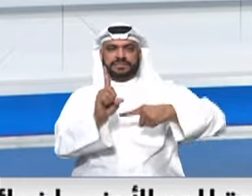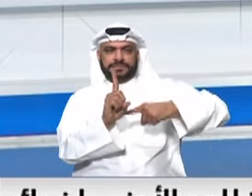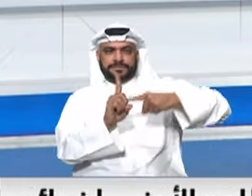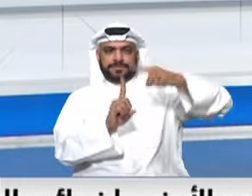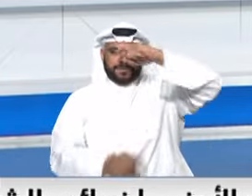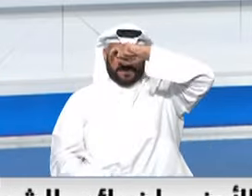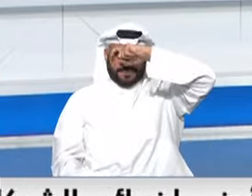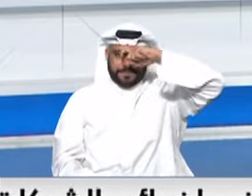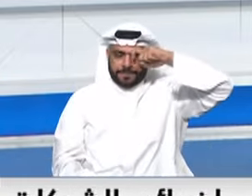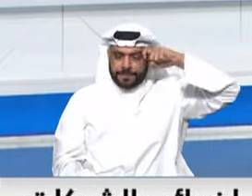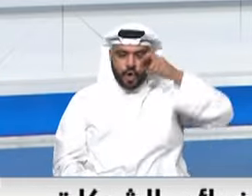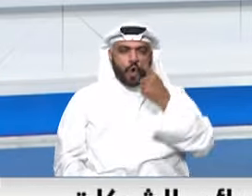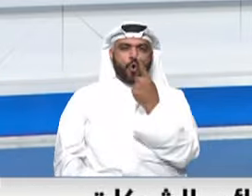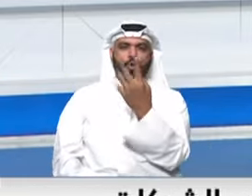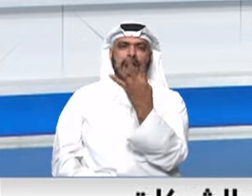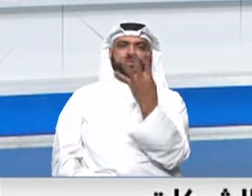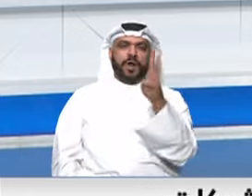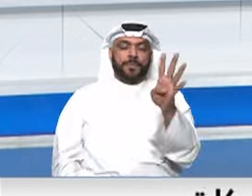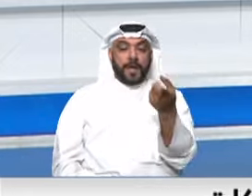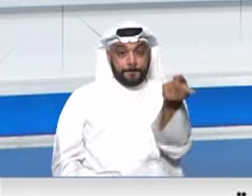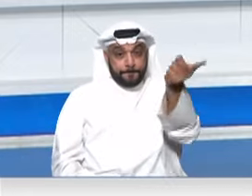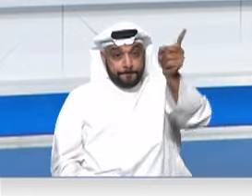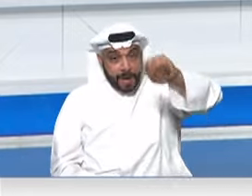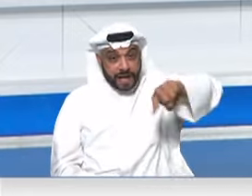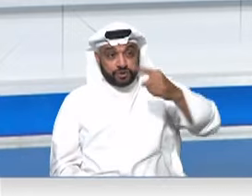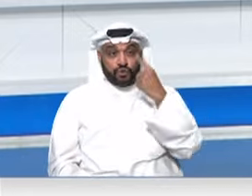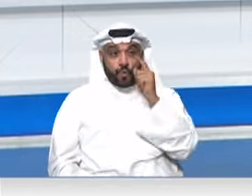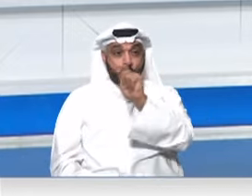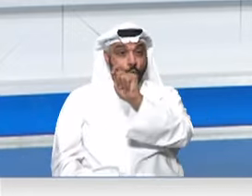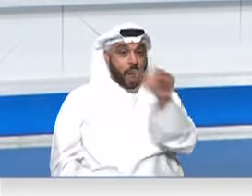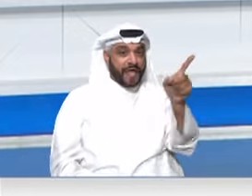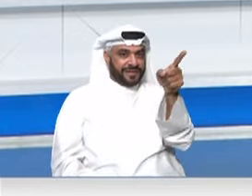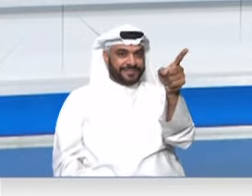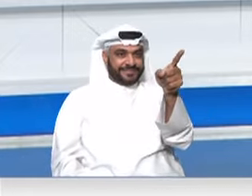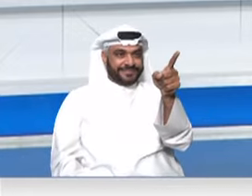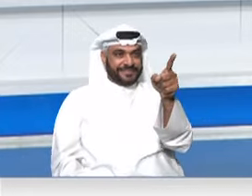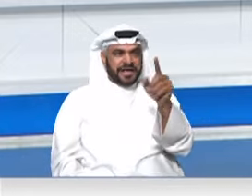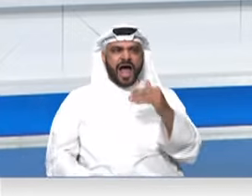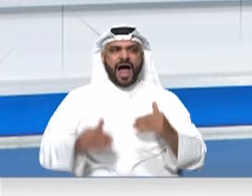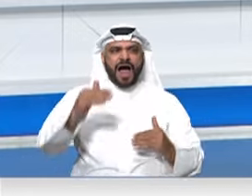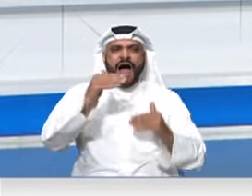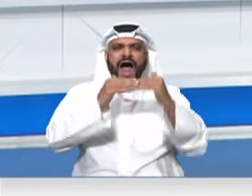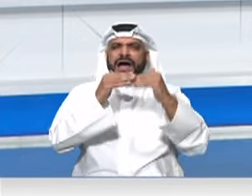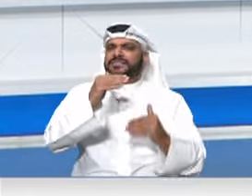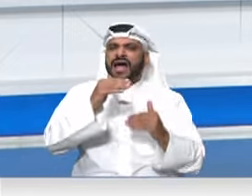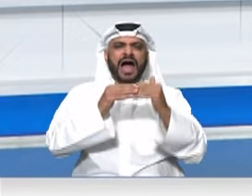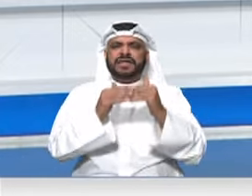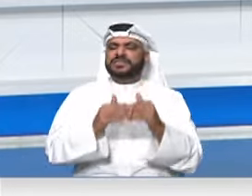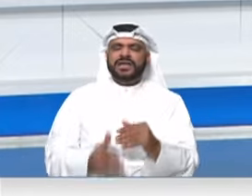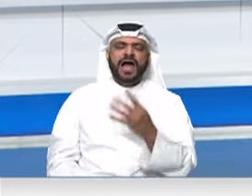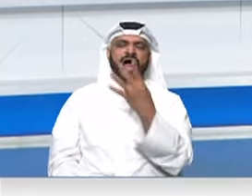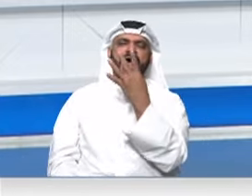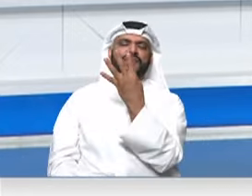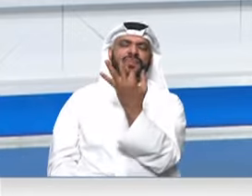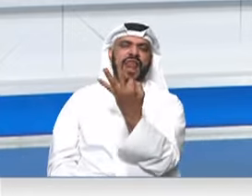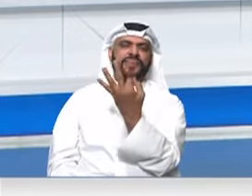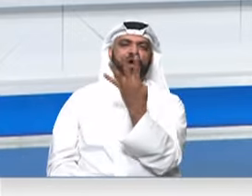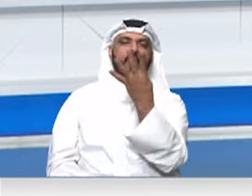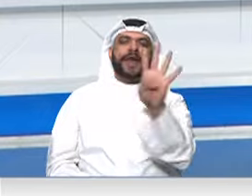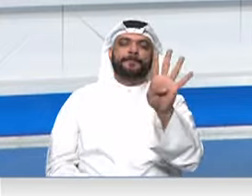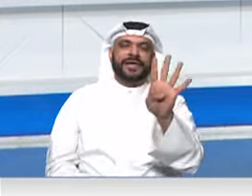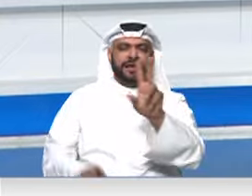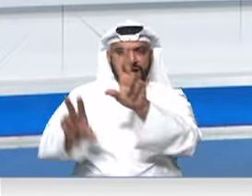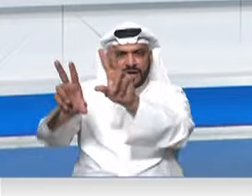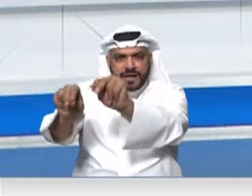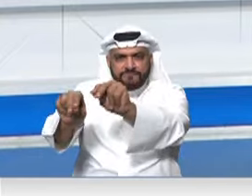25 إلى 30 درجة مئوية خلال الأيام القادمة. باكر عبور لبعض السحب 41 العظمى والصغرى 25، هواء كوس خلال النهار نشط على فترات من